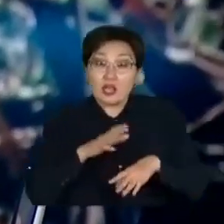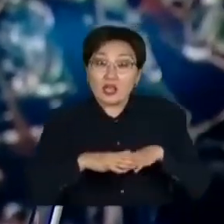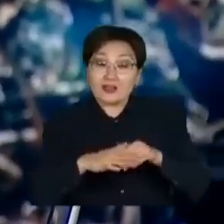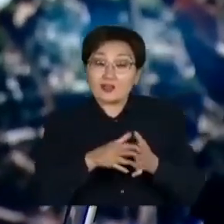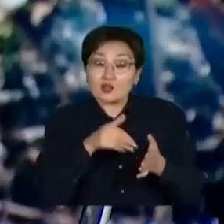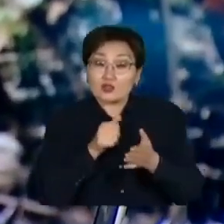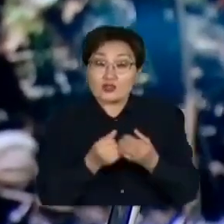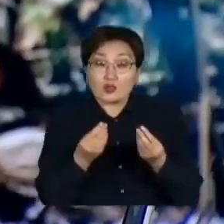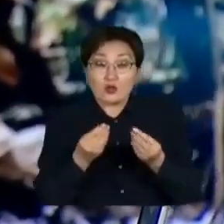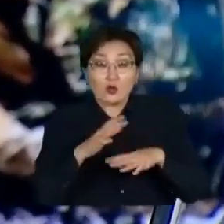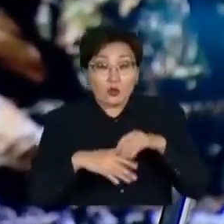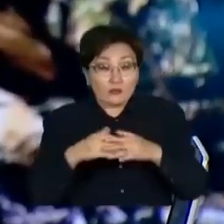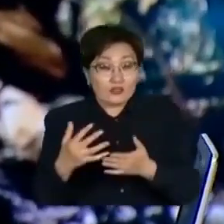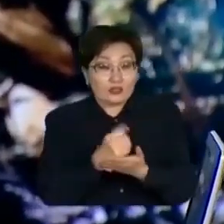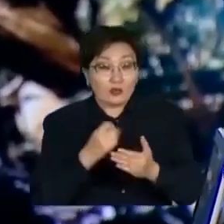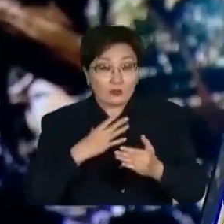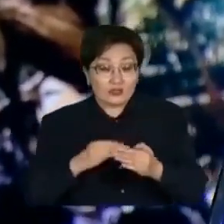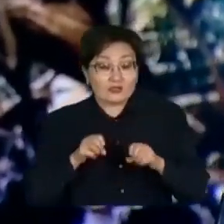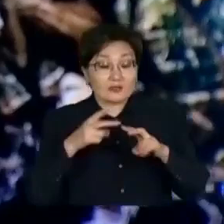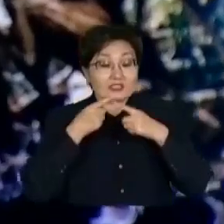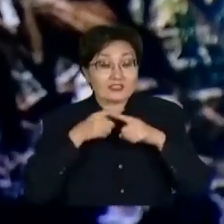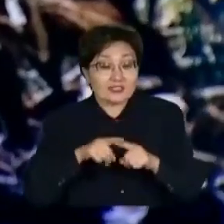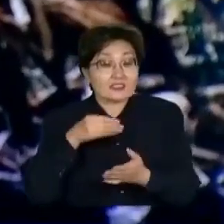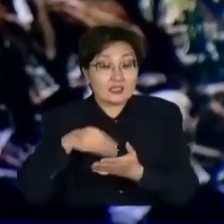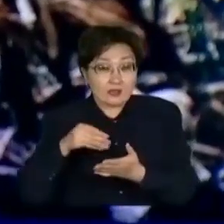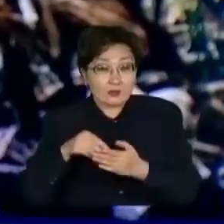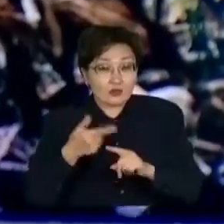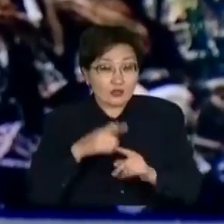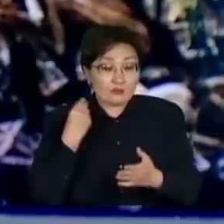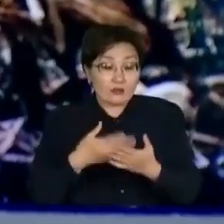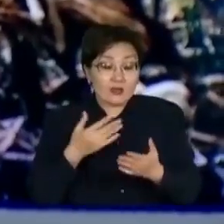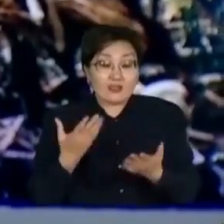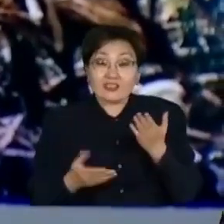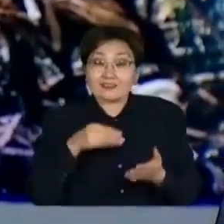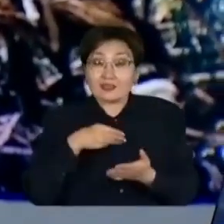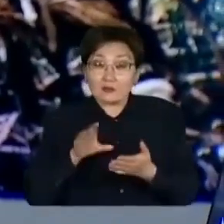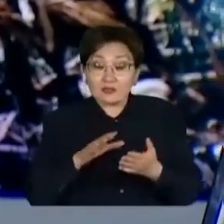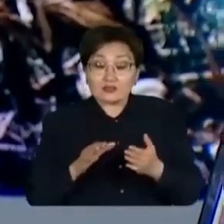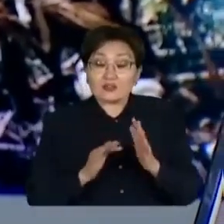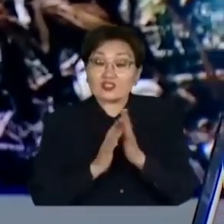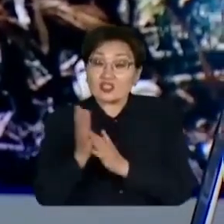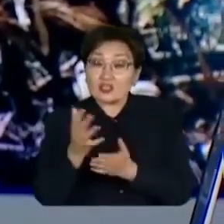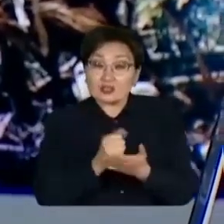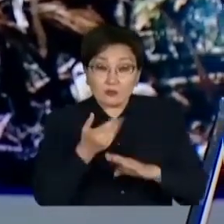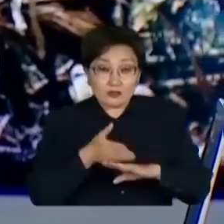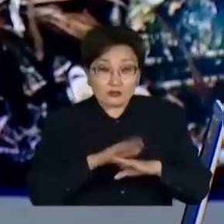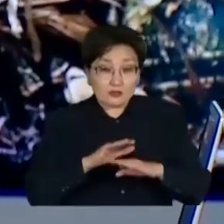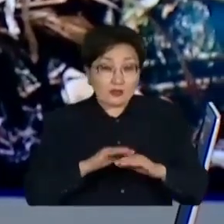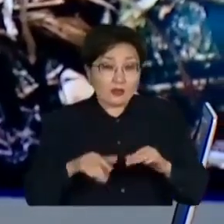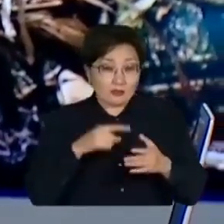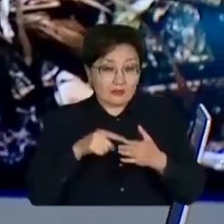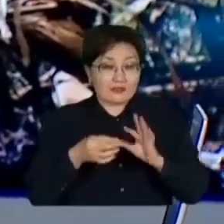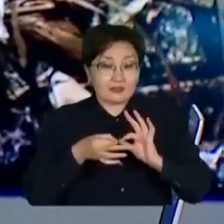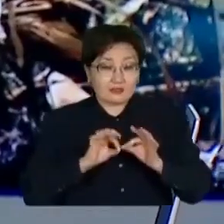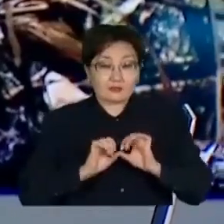теруге мәжбір. Техника алайын десе тым қымбат, алмайын десе алқаптағы шаруашылық ілгерілемей тұр. Ауылдағы ағайынның мәселесін